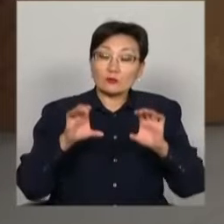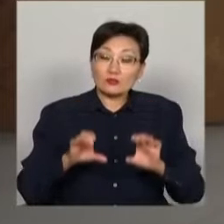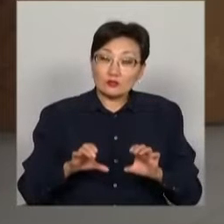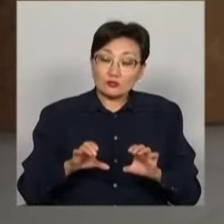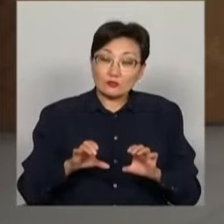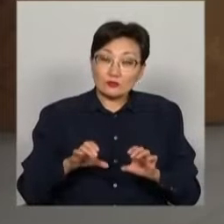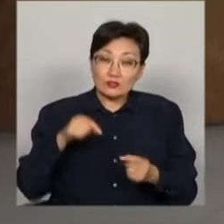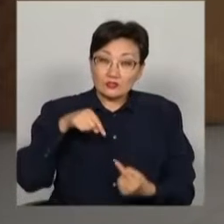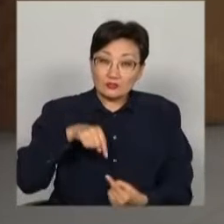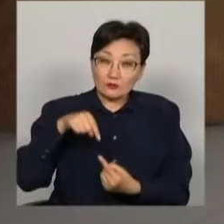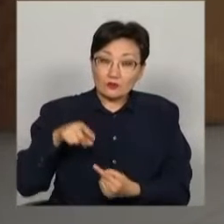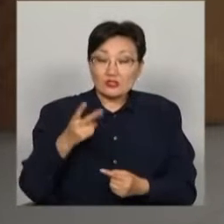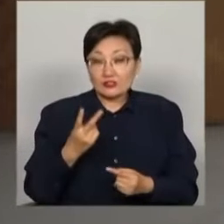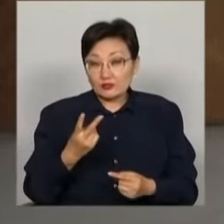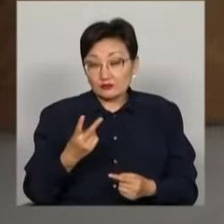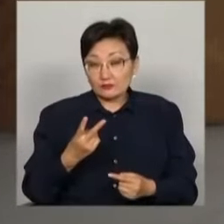да жаңағы екі